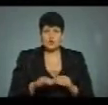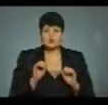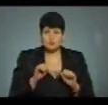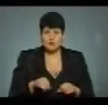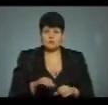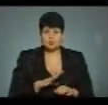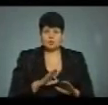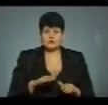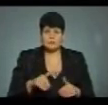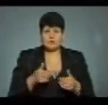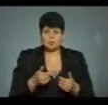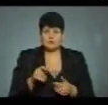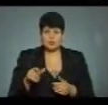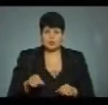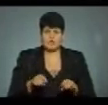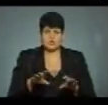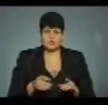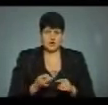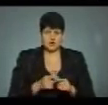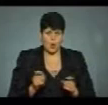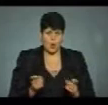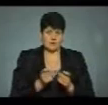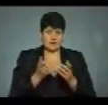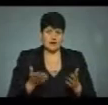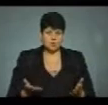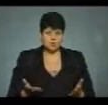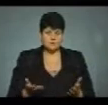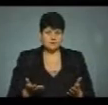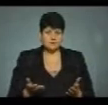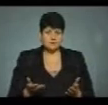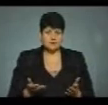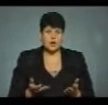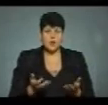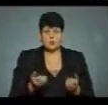би запропонувати людям для вирішення цього конфлікту. Тобто